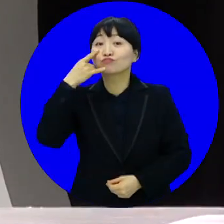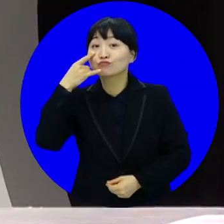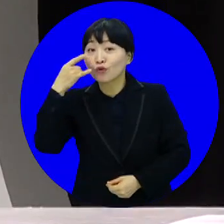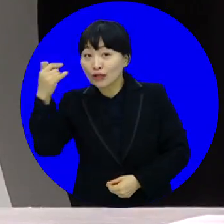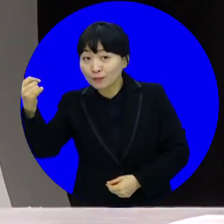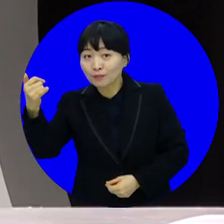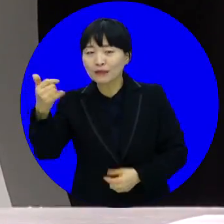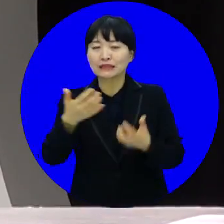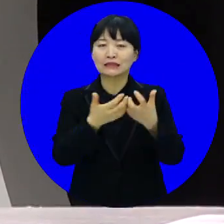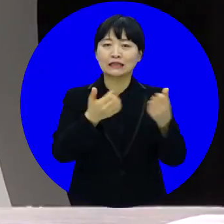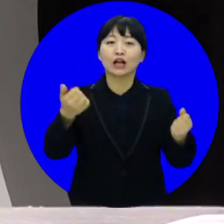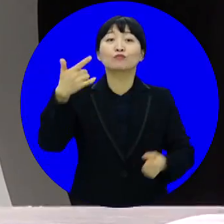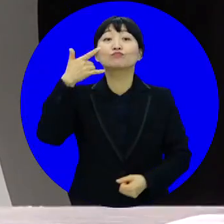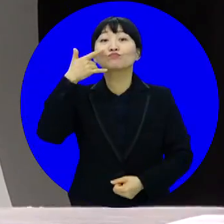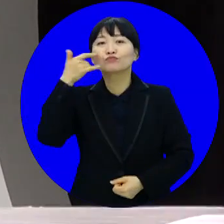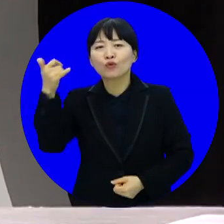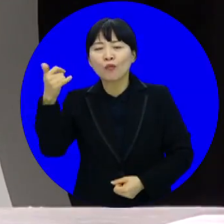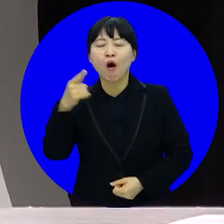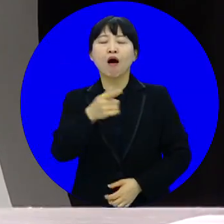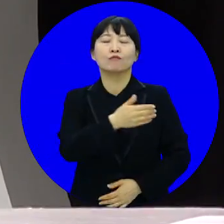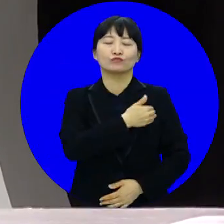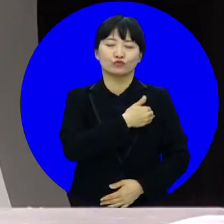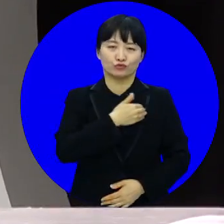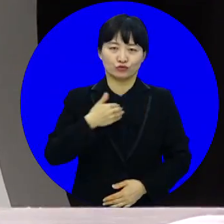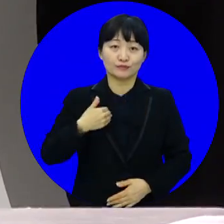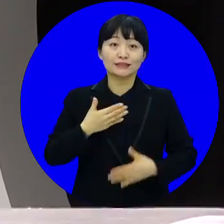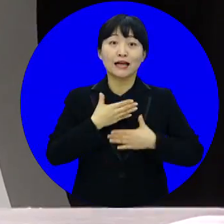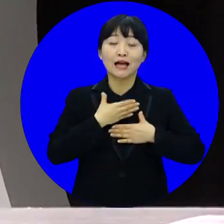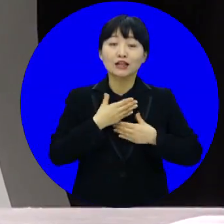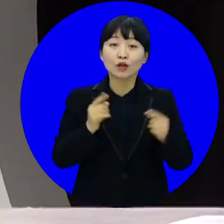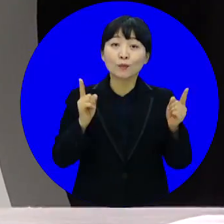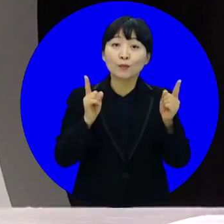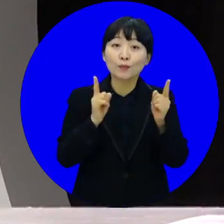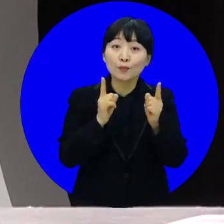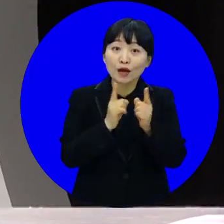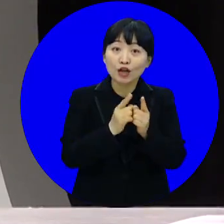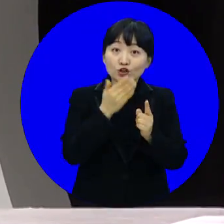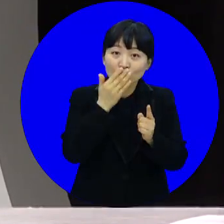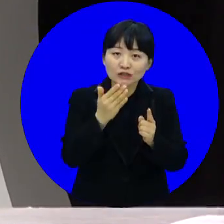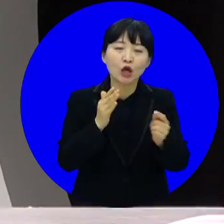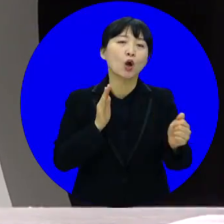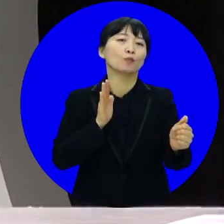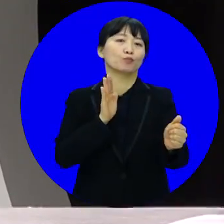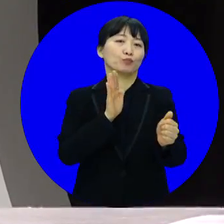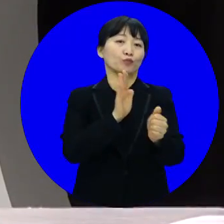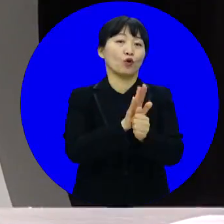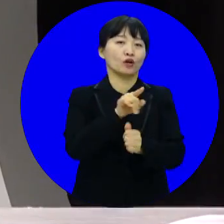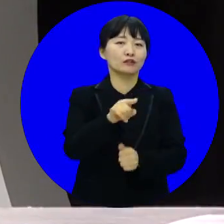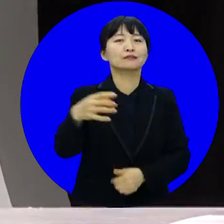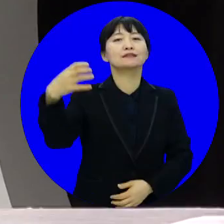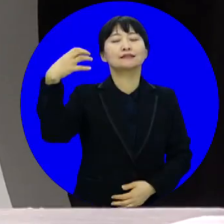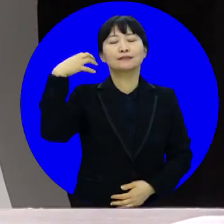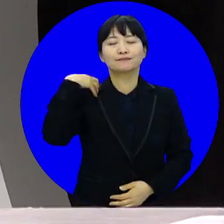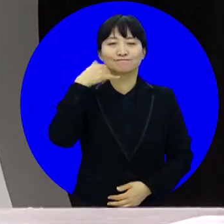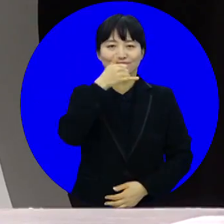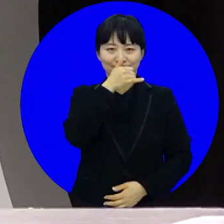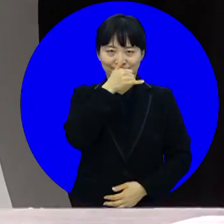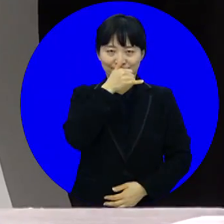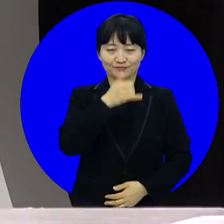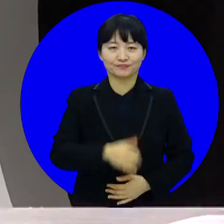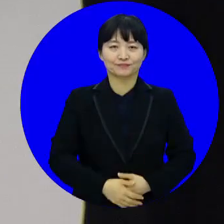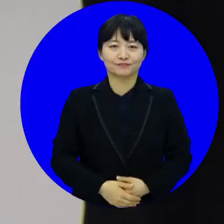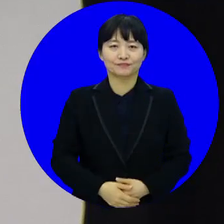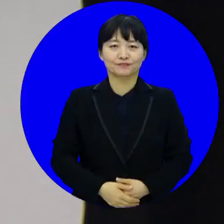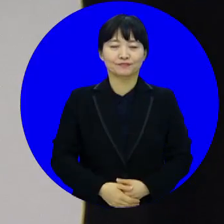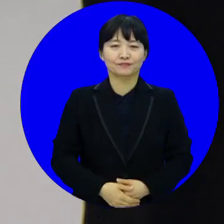부모는 자녀가 따로 살게 된 부모와 충분히 안정적으로 만날 수 있도록 협조해야 될 의무가